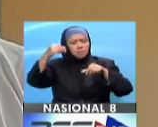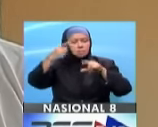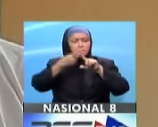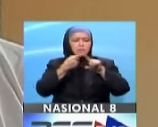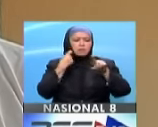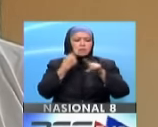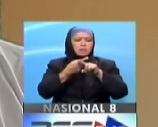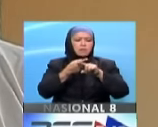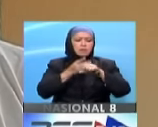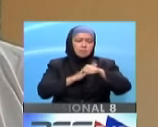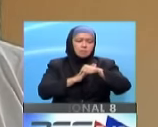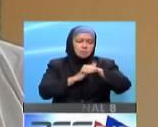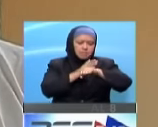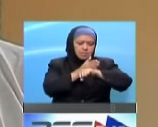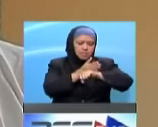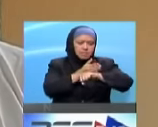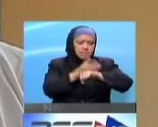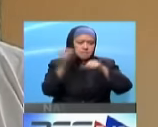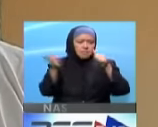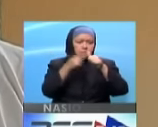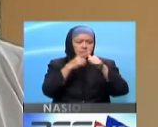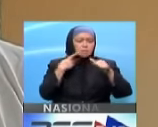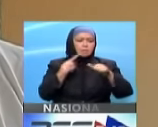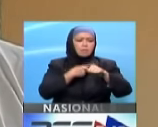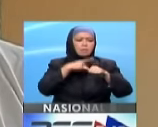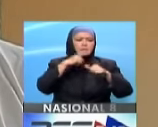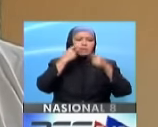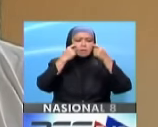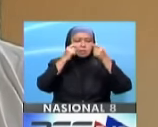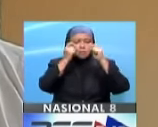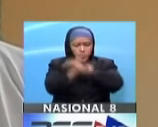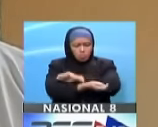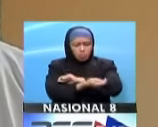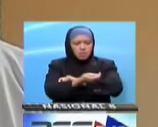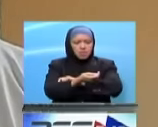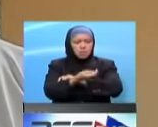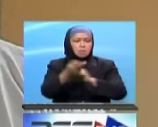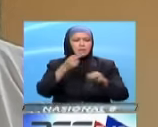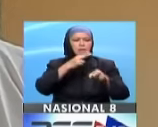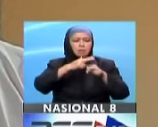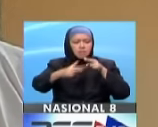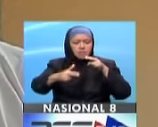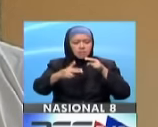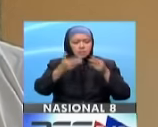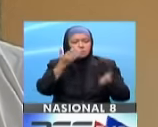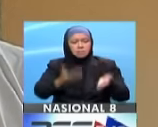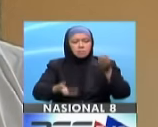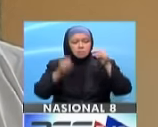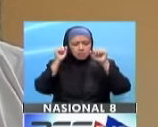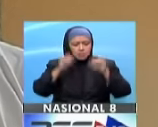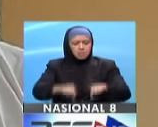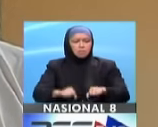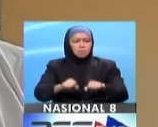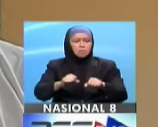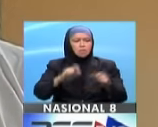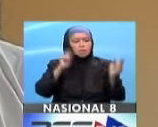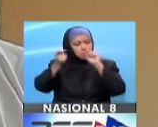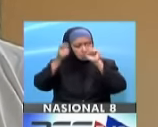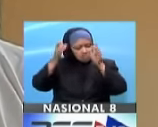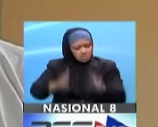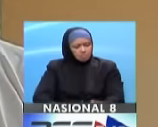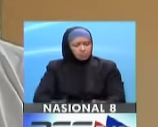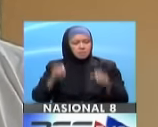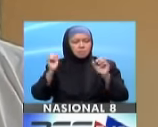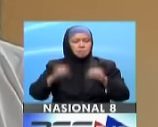pertama. Cuma kita tukar pisah, mungkin boleh tukar orang